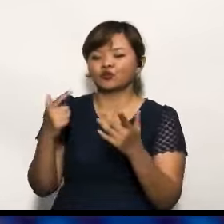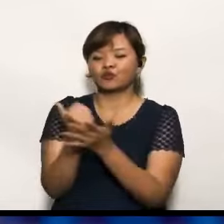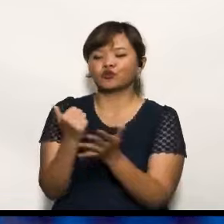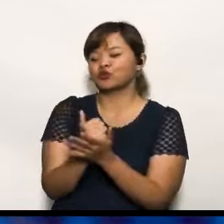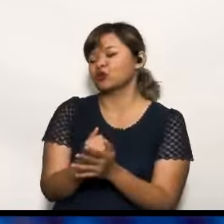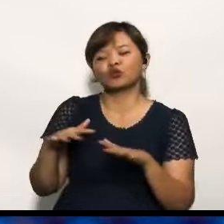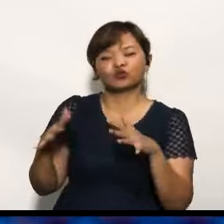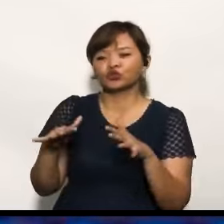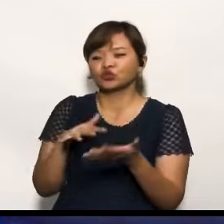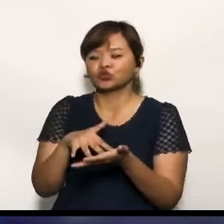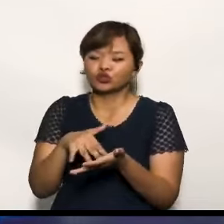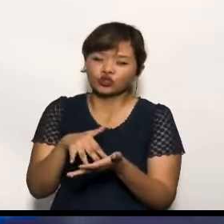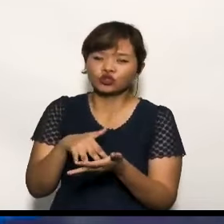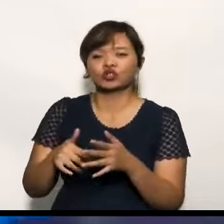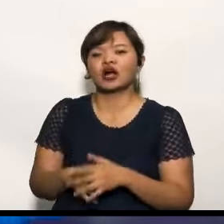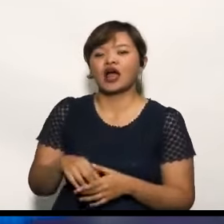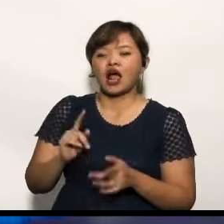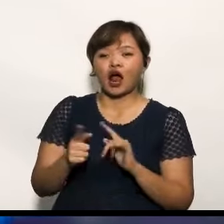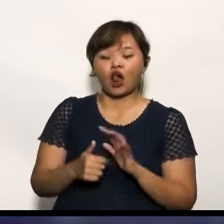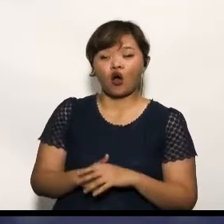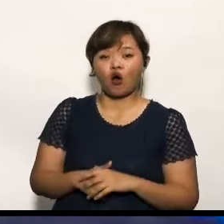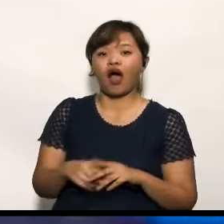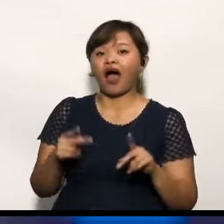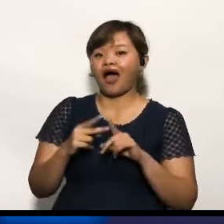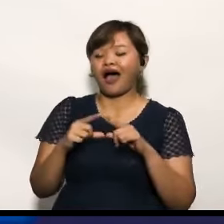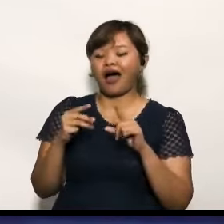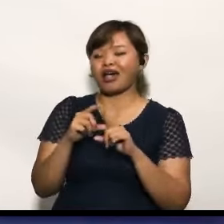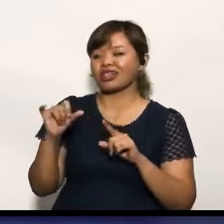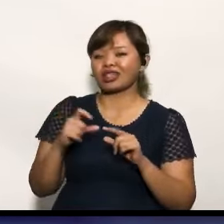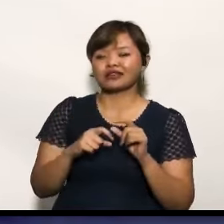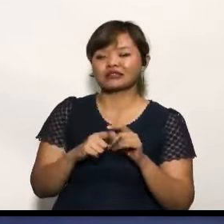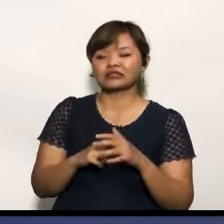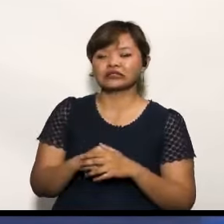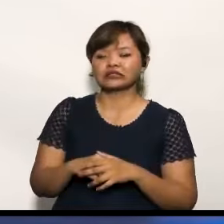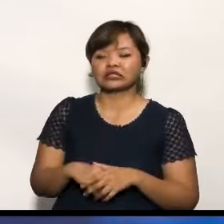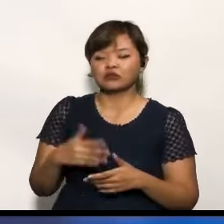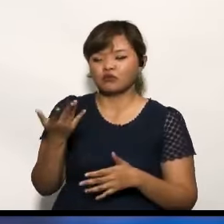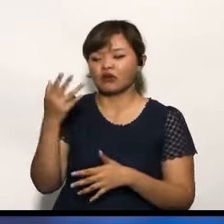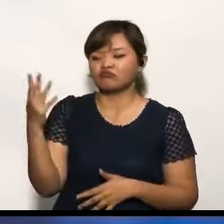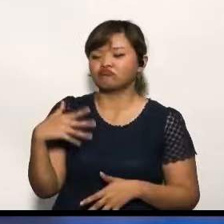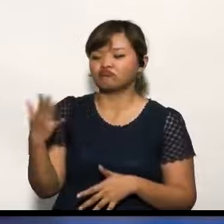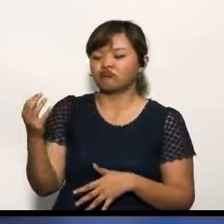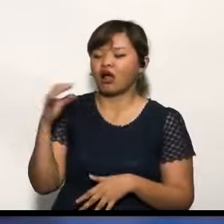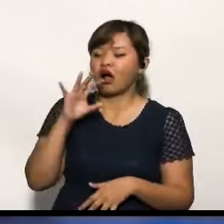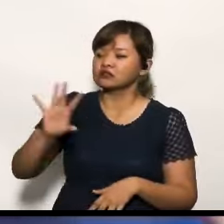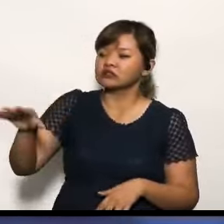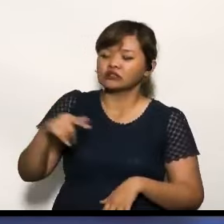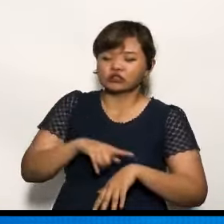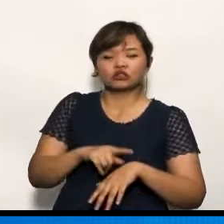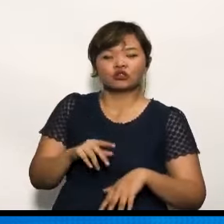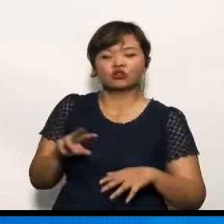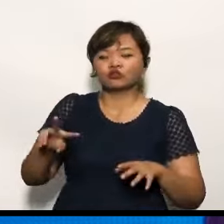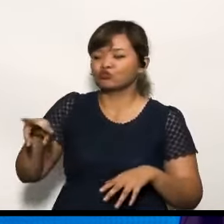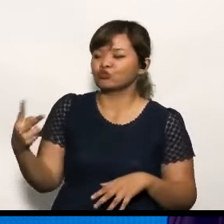dengan kegentaran. Kalau gak habis, menghabisi. Tapi di sini Tuhan bilang, change your mindset, it's enough,